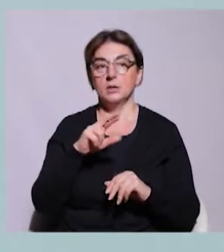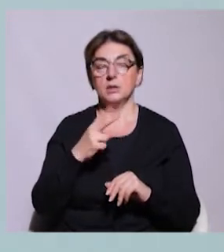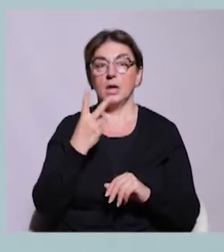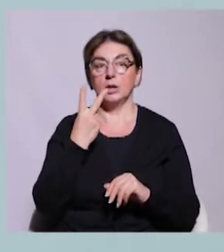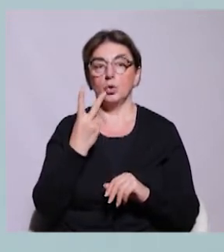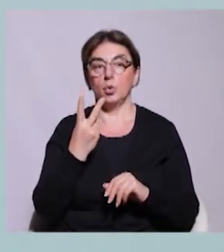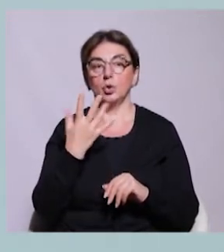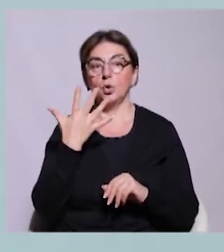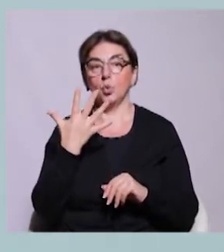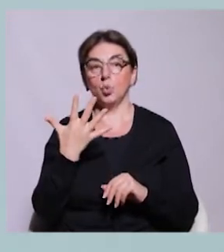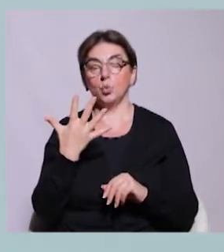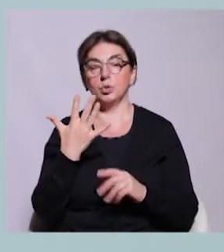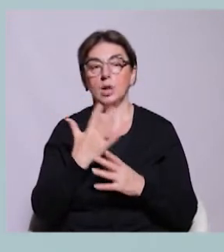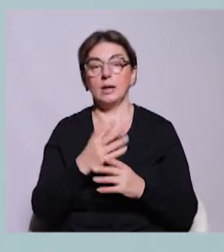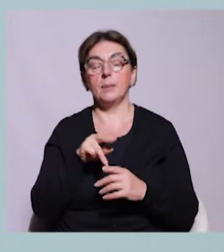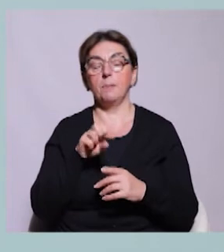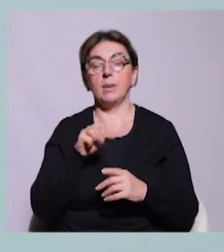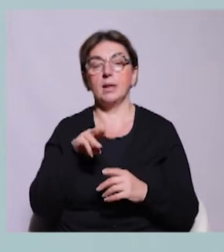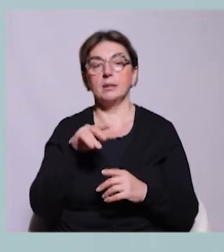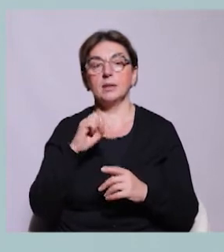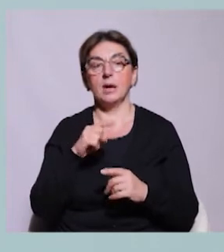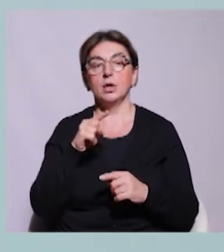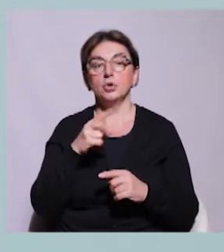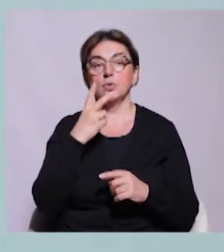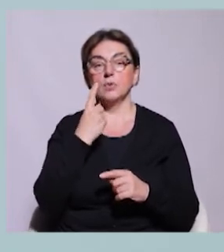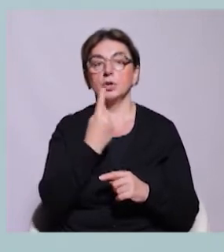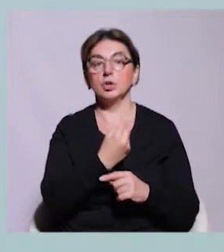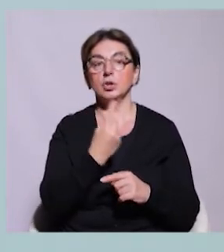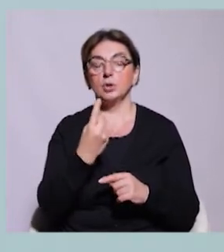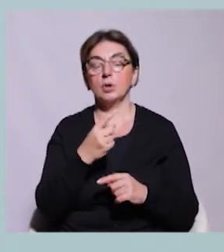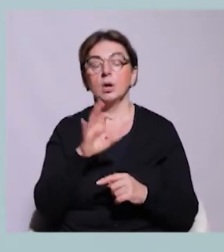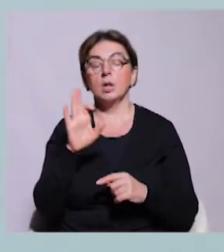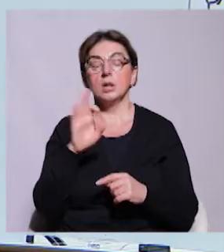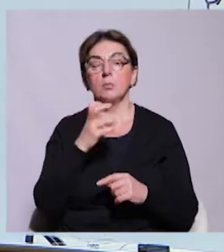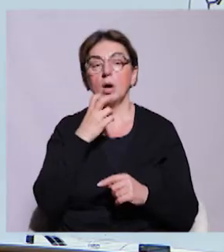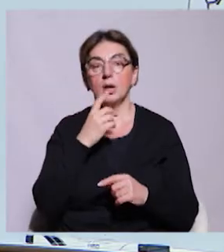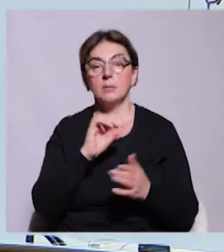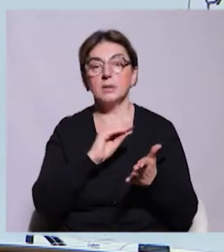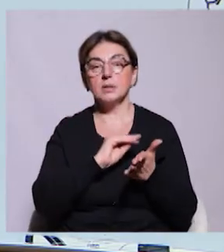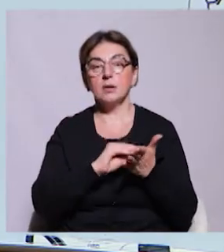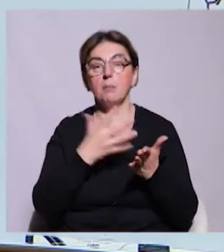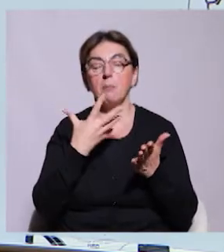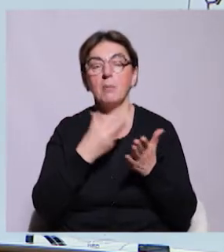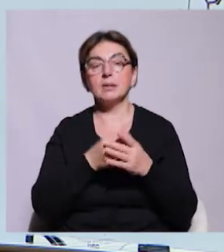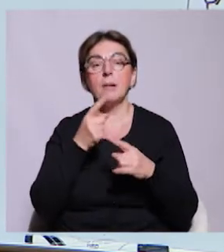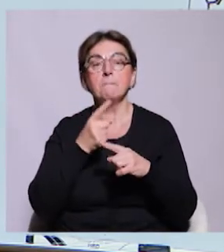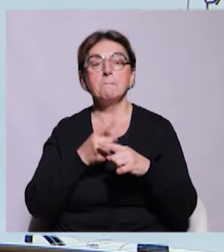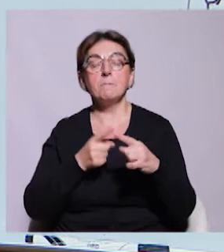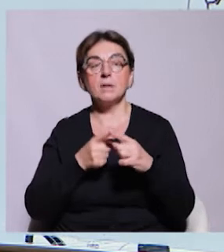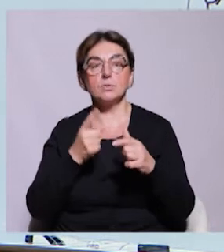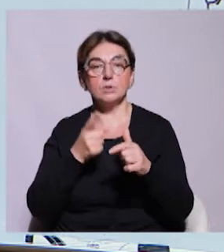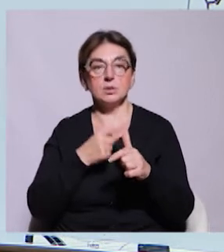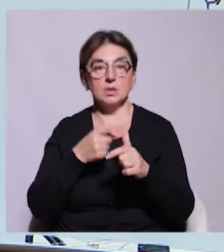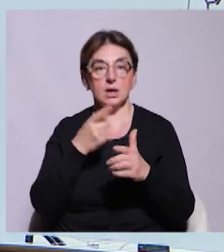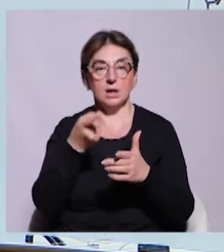დი არის 2-ის აღმნიშვნელი, 5-ის აღმნიშვნელი არის პენტა. ჩვენ ნახეთ, რომ თითოეული ელემენტის წინ იწერება მათი